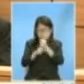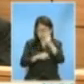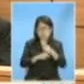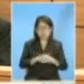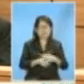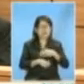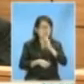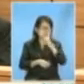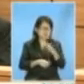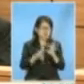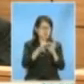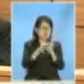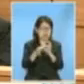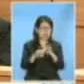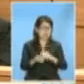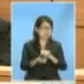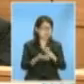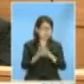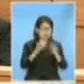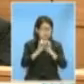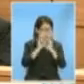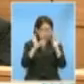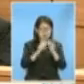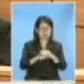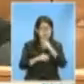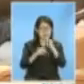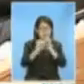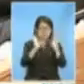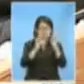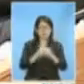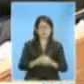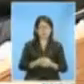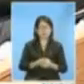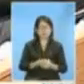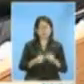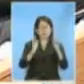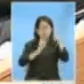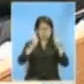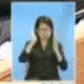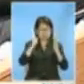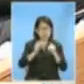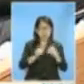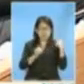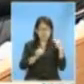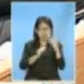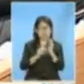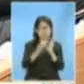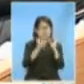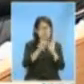บอกว่าเป็นที่มาที่ว่ามันไม่บริสุทธิ์ครับมันไม่ใช่ว่าเป็นประชาธิปไตยหรือไม่เป็นประชาธิปไต